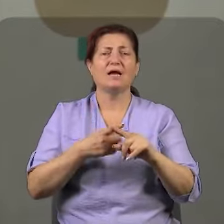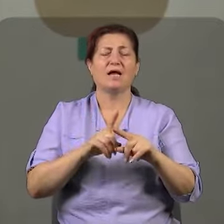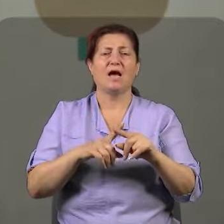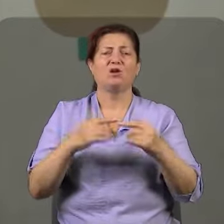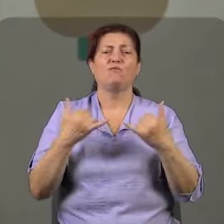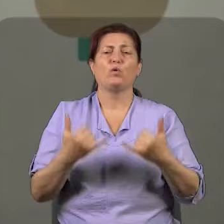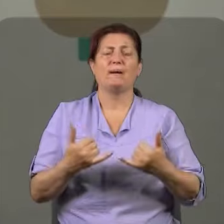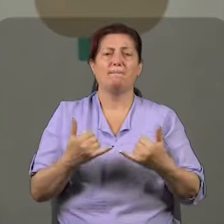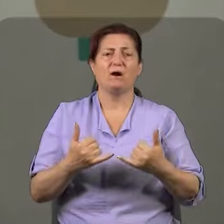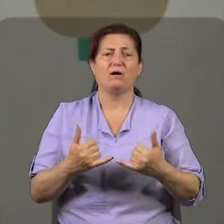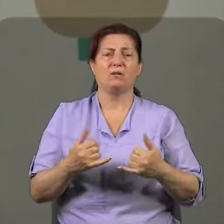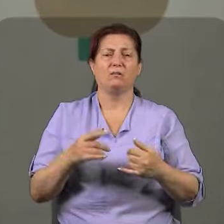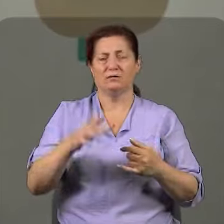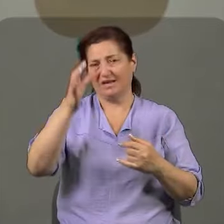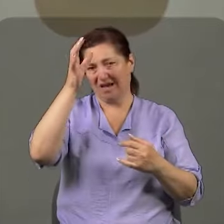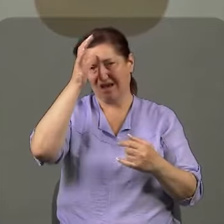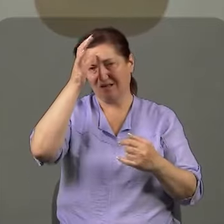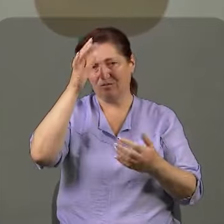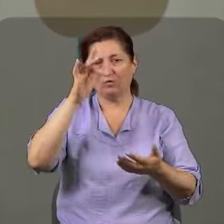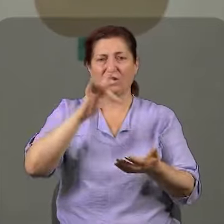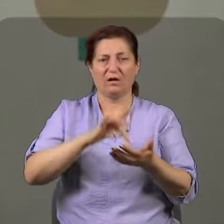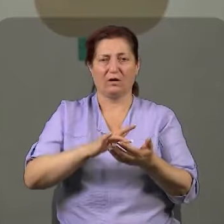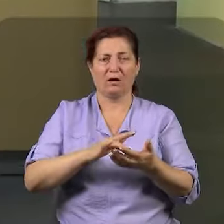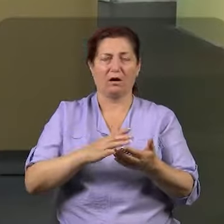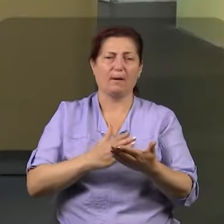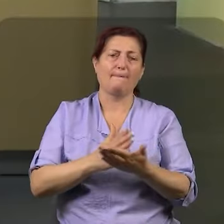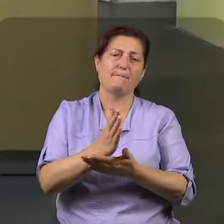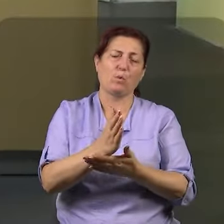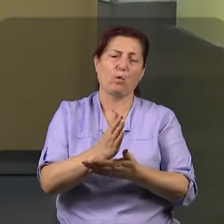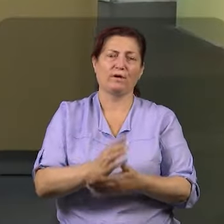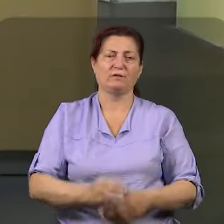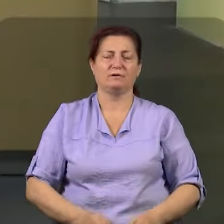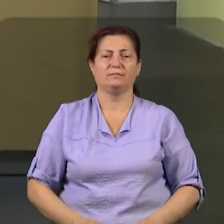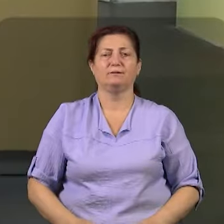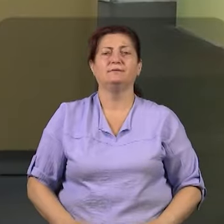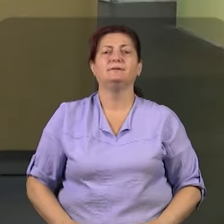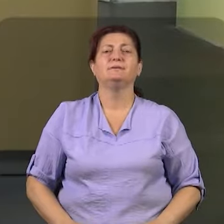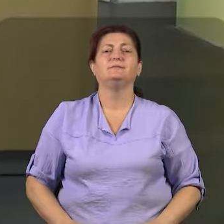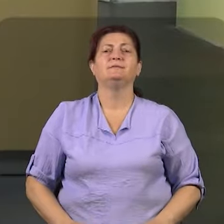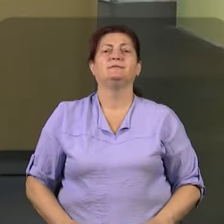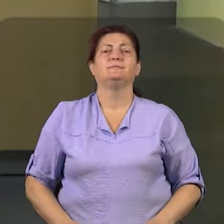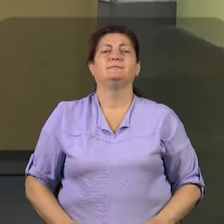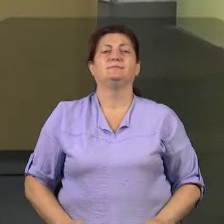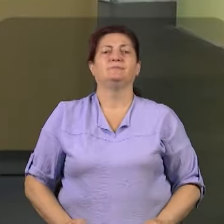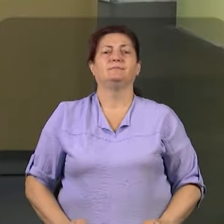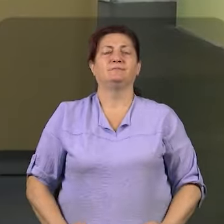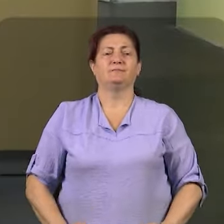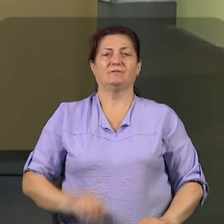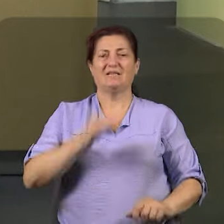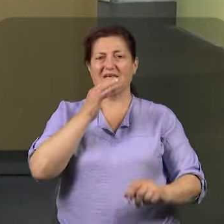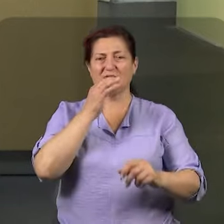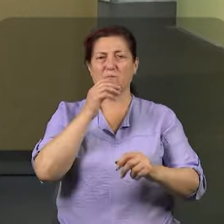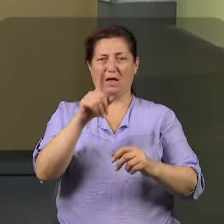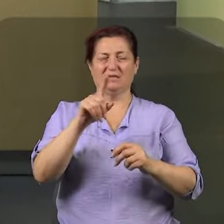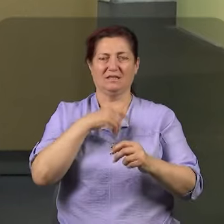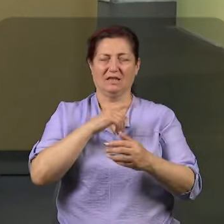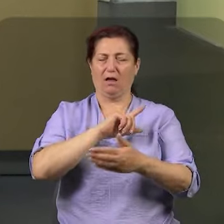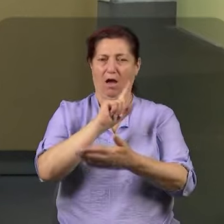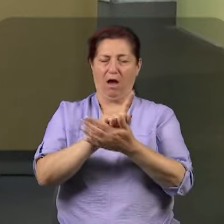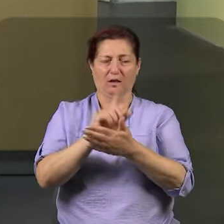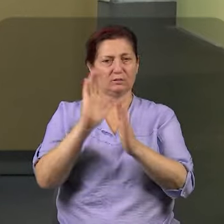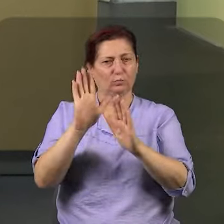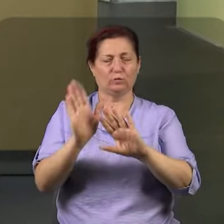այս ակադեմիական քաղաքի պրոյեկտն է։ Տիգրան ջան, ակադեմիական քաղաքին հարցով կանրադառնա։ Հա, կանրադառնա, բայց մոտապես ասեմ, որ կարողա նաեւ խնդիրներ անումա, որ